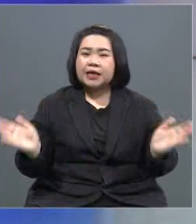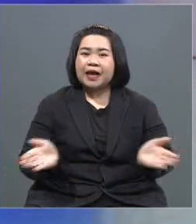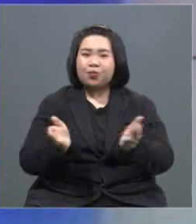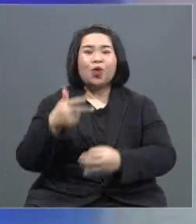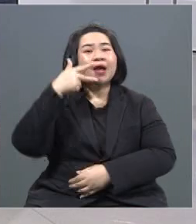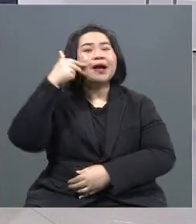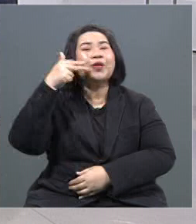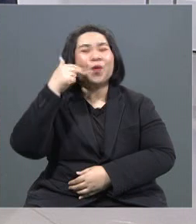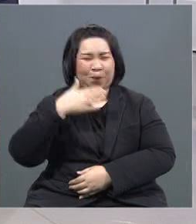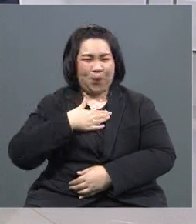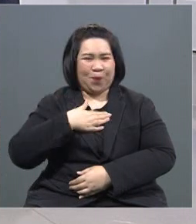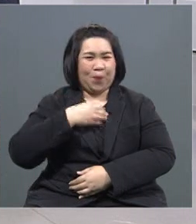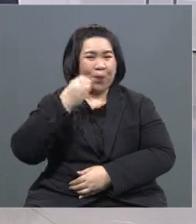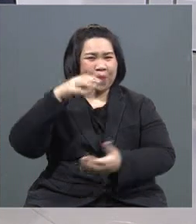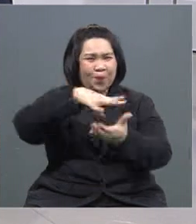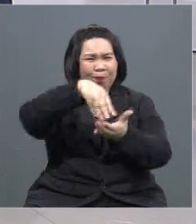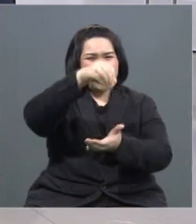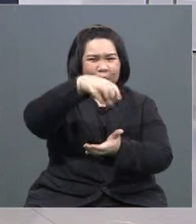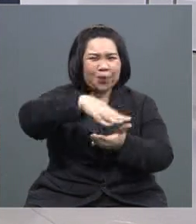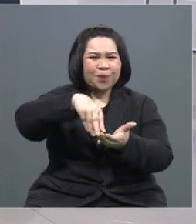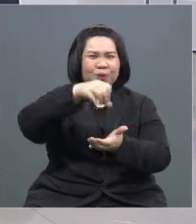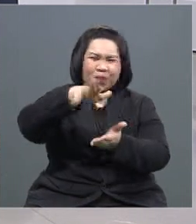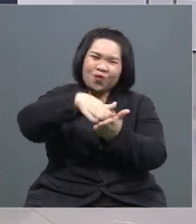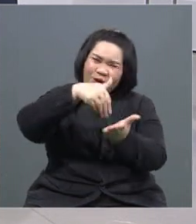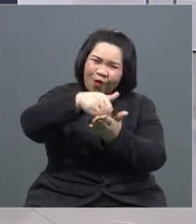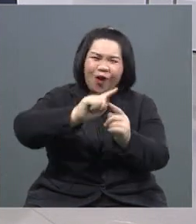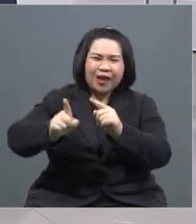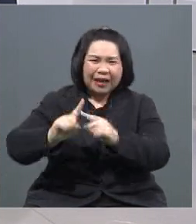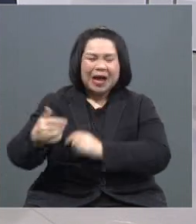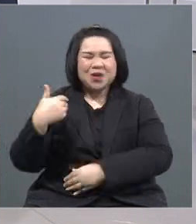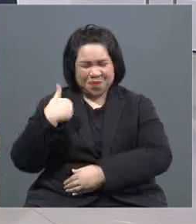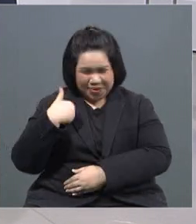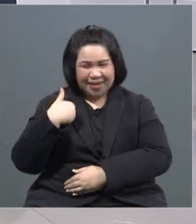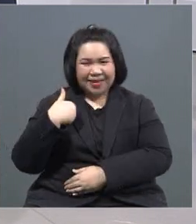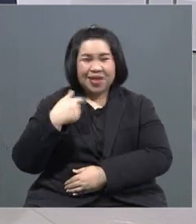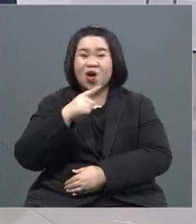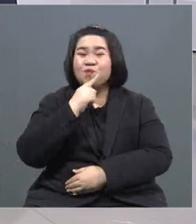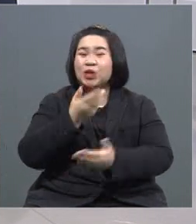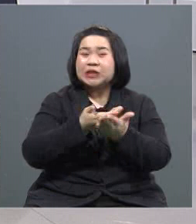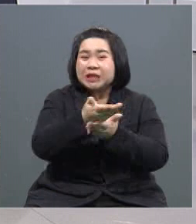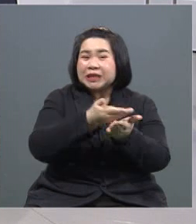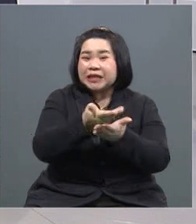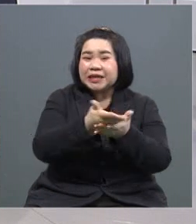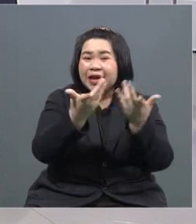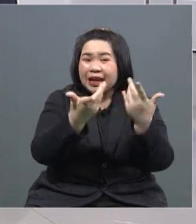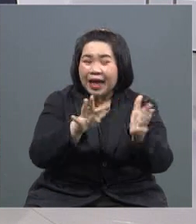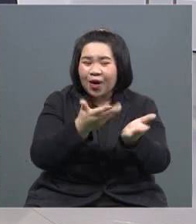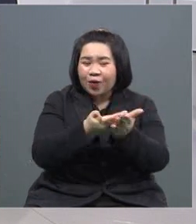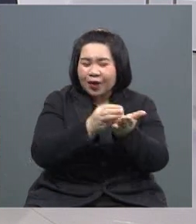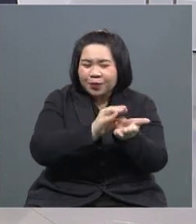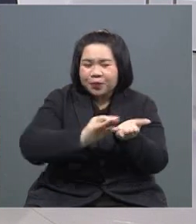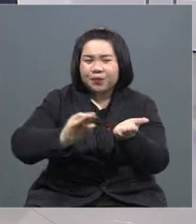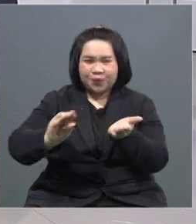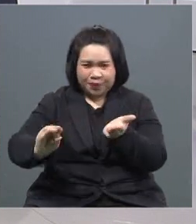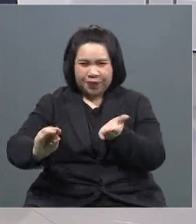มหวาน ขนมไทยบ้านทองหยอดนะคะ จะได้เอาส่วนหนึ่งไปช่วยกันสนับสนุน